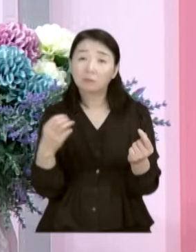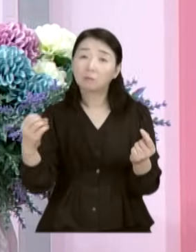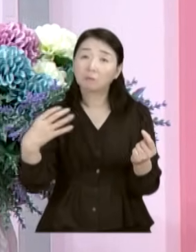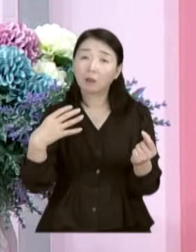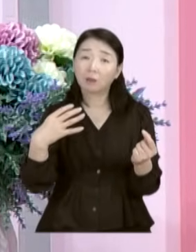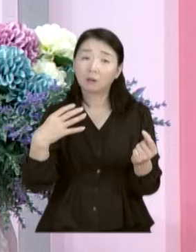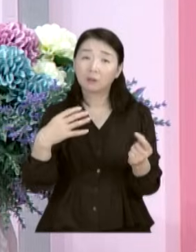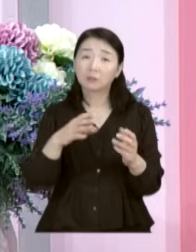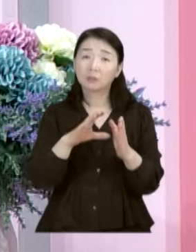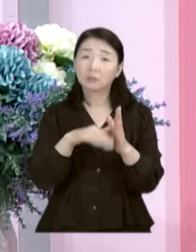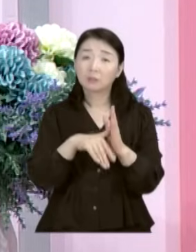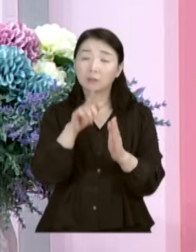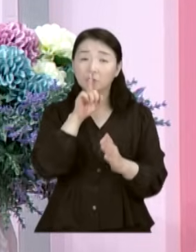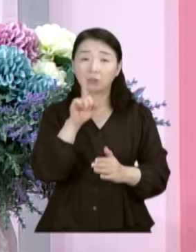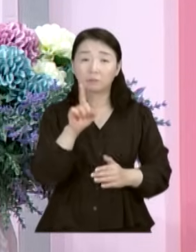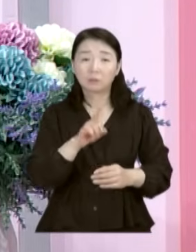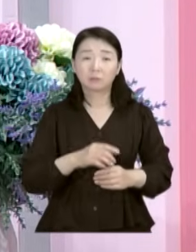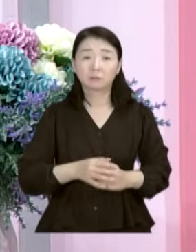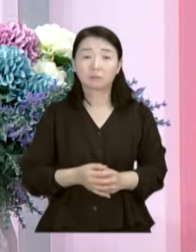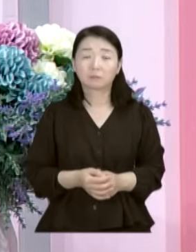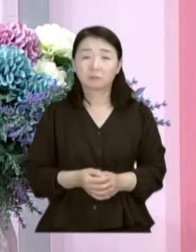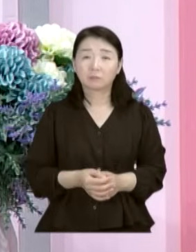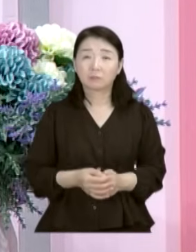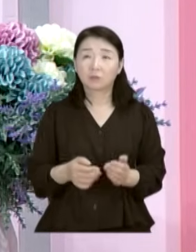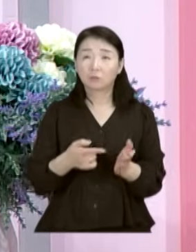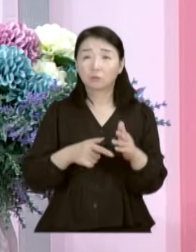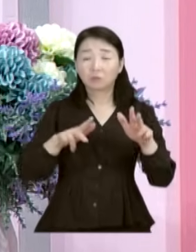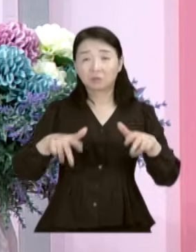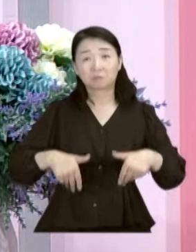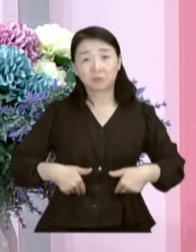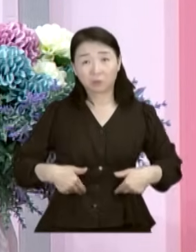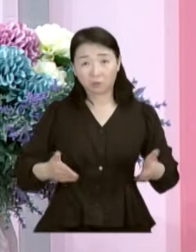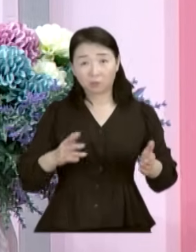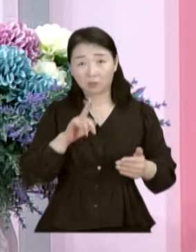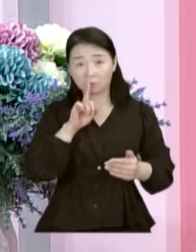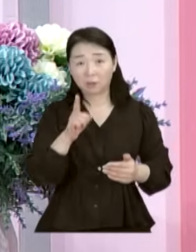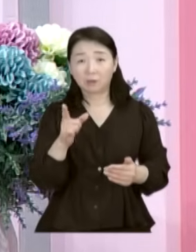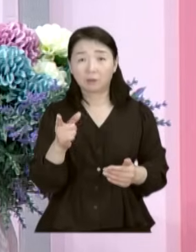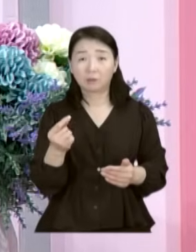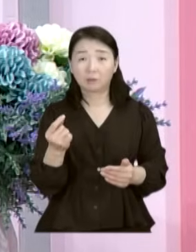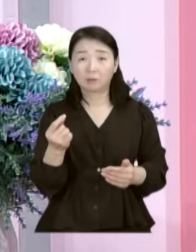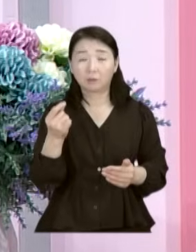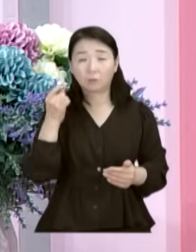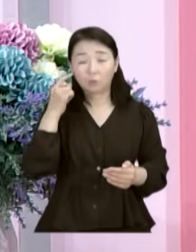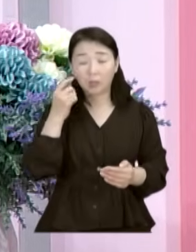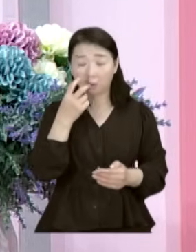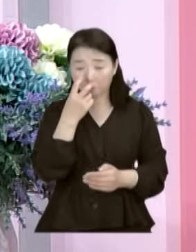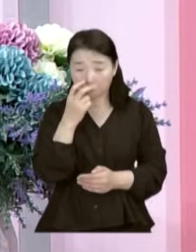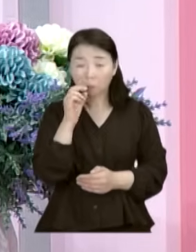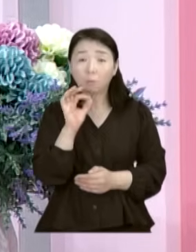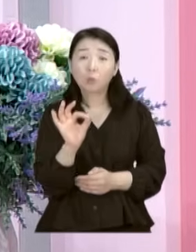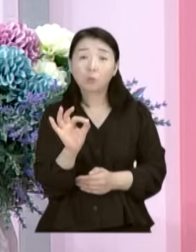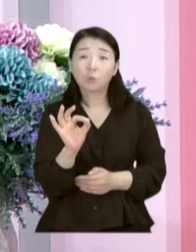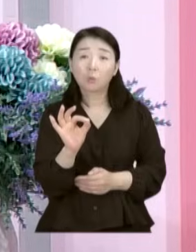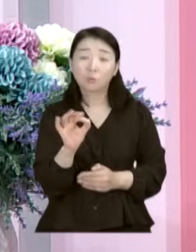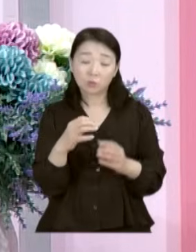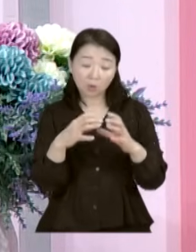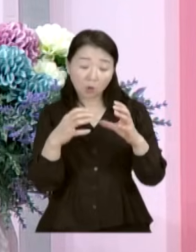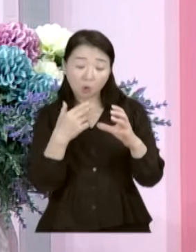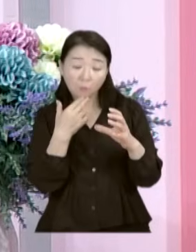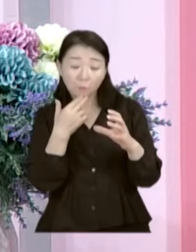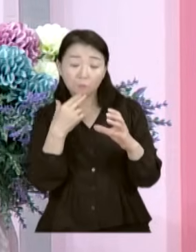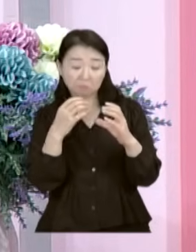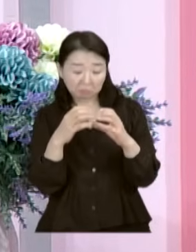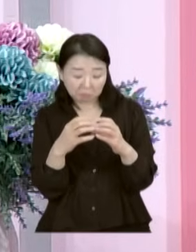되면 심각해요 하셨었는데 그때는 뭐라고 했냐면 수술 지금 당장은 안 해도 될 것 같은데요 그냥 좀 지켜보고